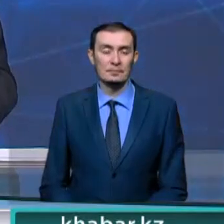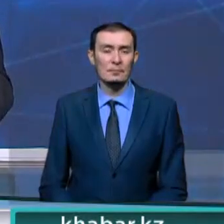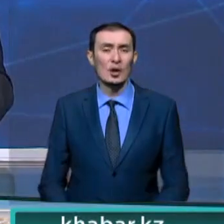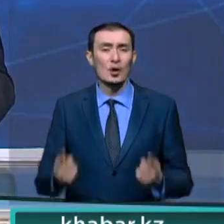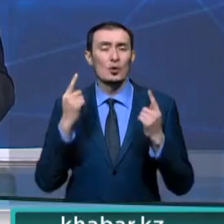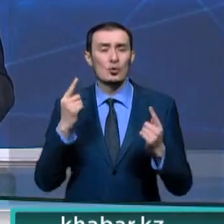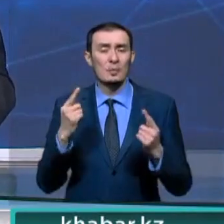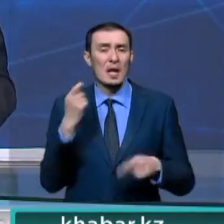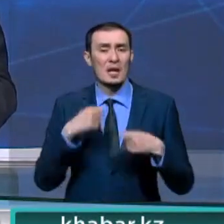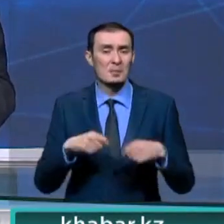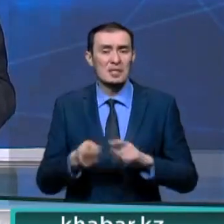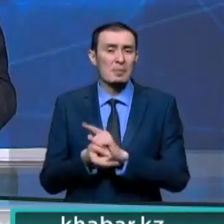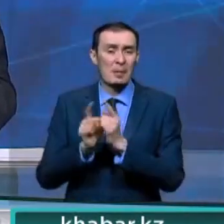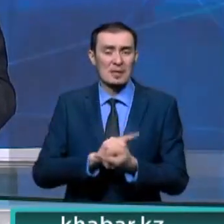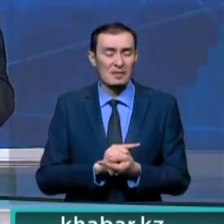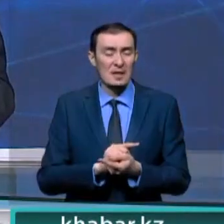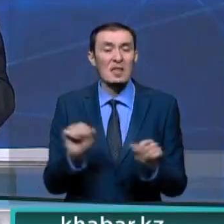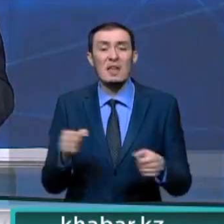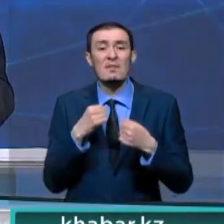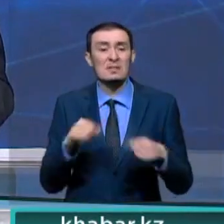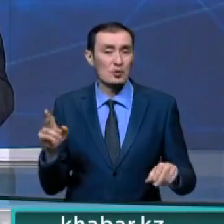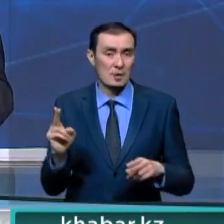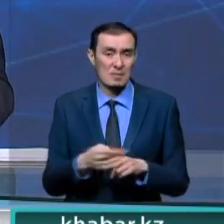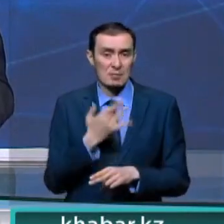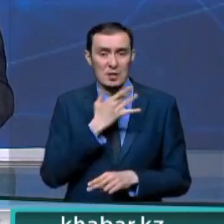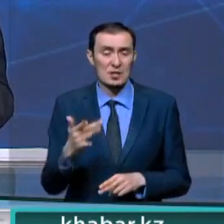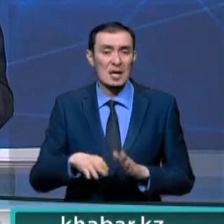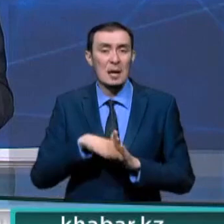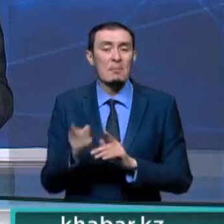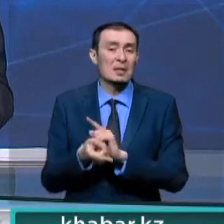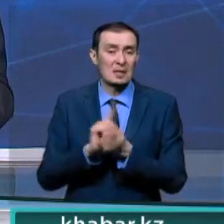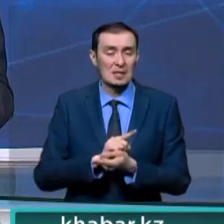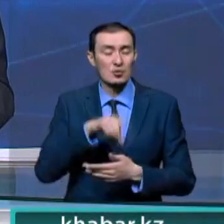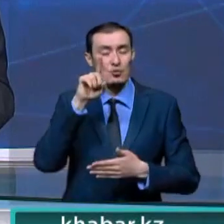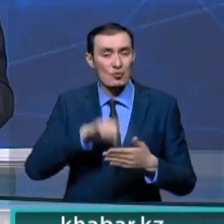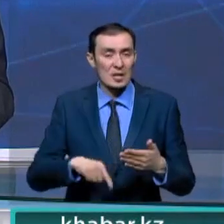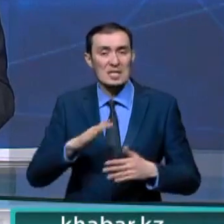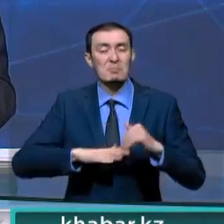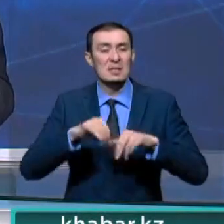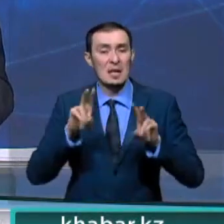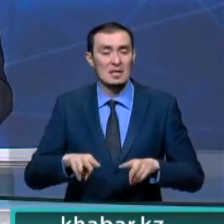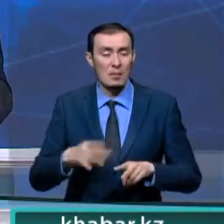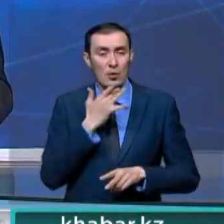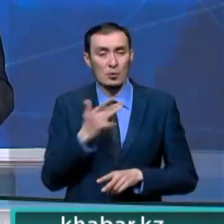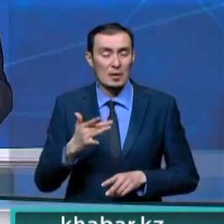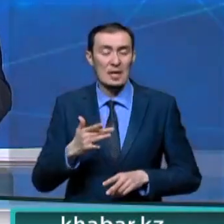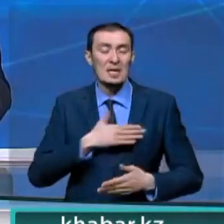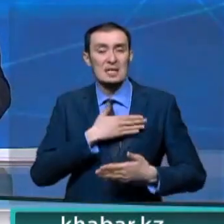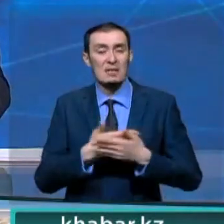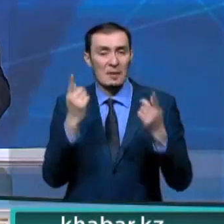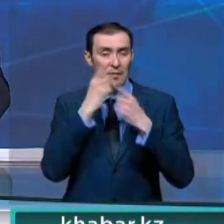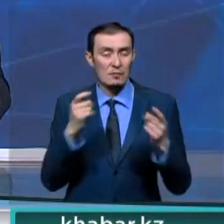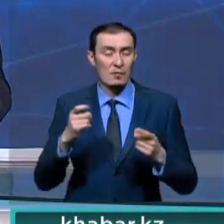Масштабные социально-экономические преобразования невозможны без политической модернизации, уверены политологи. Инициативы,